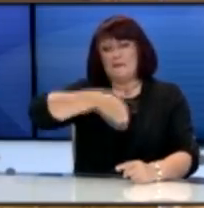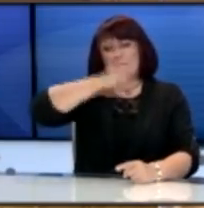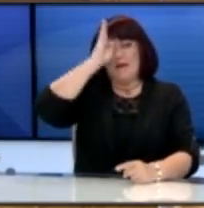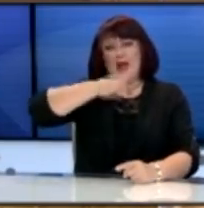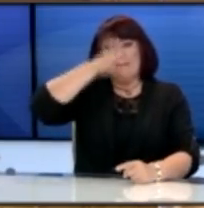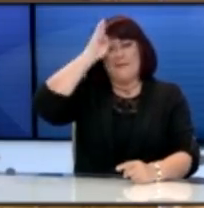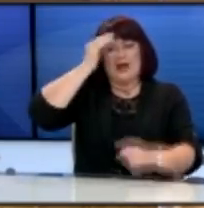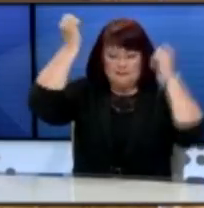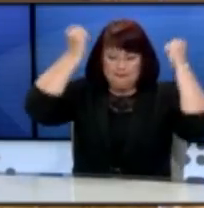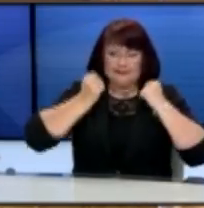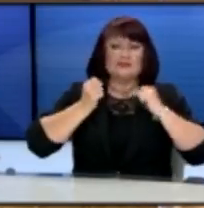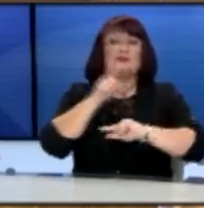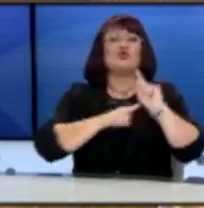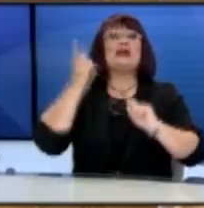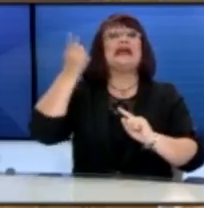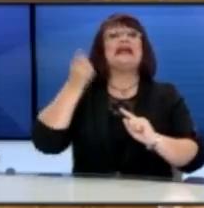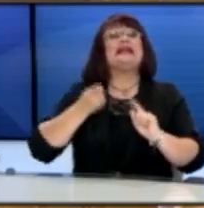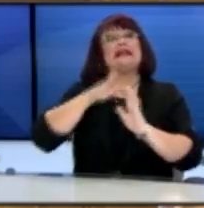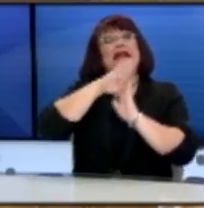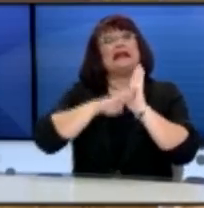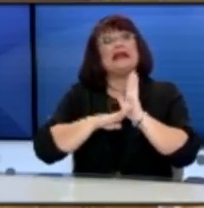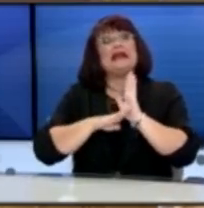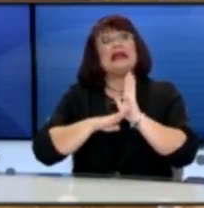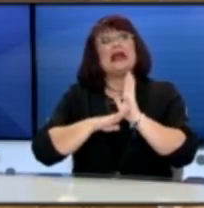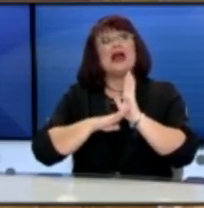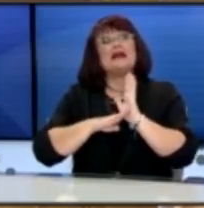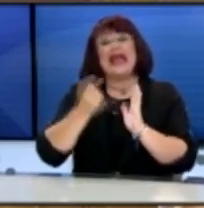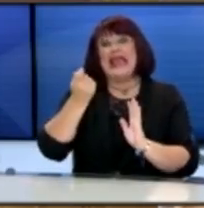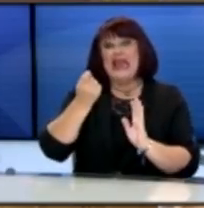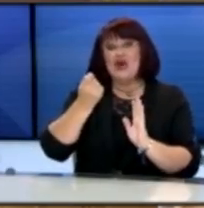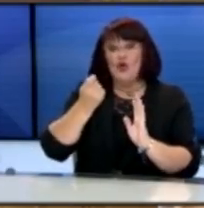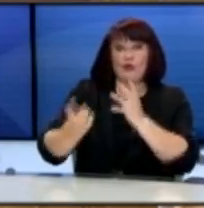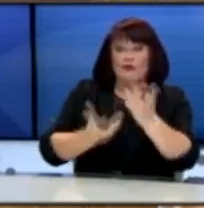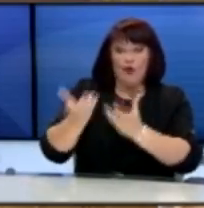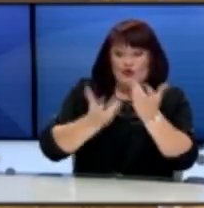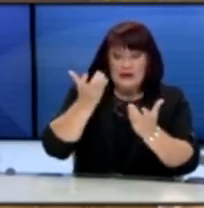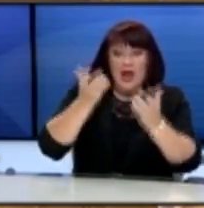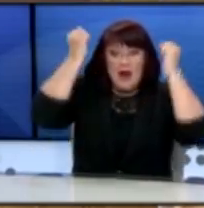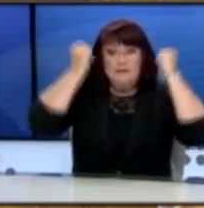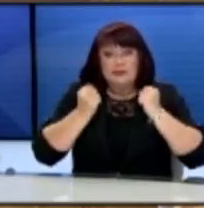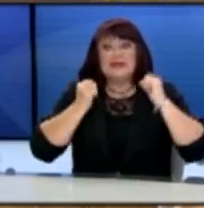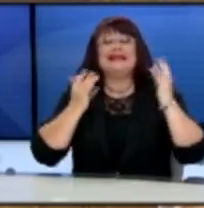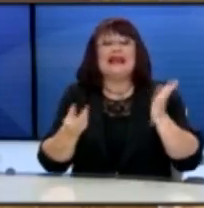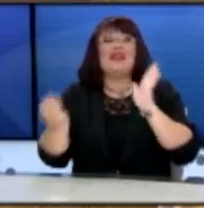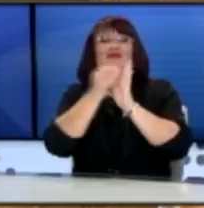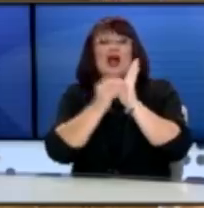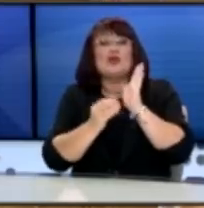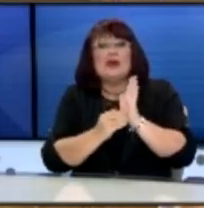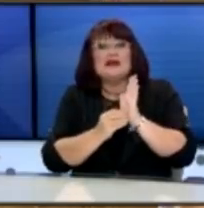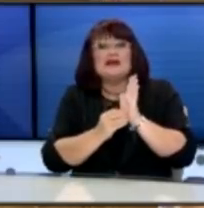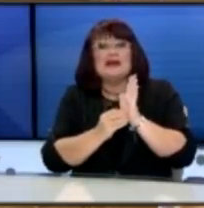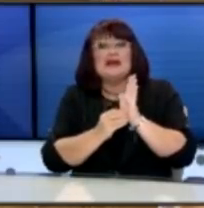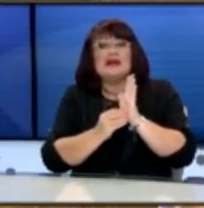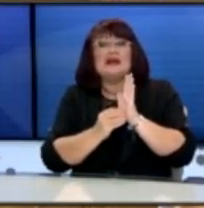ποια είναι τα κριτήρια για το πόσο πυρόπληκτος είναι? Θα μπουν μέσα στις ζημιές αδήλωτα ή